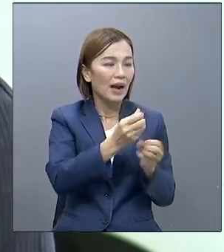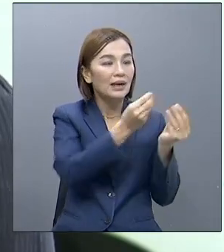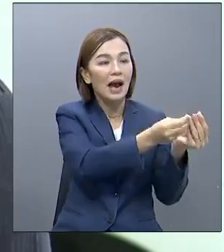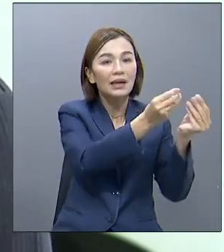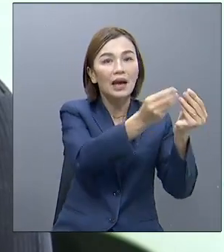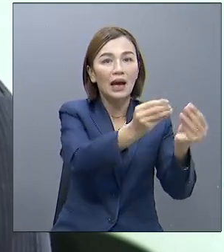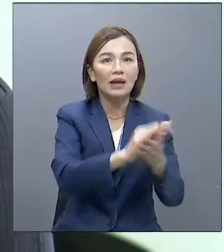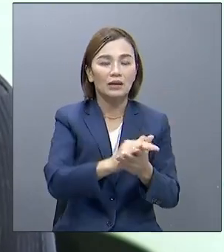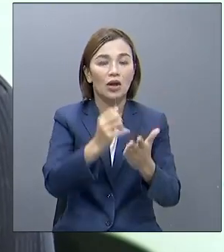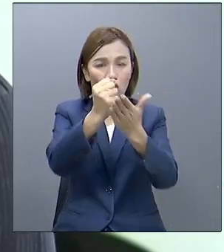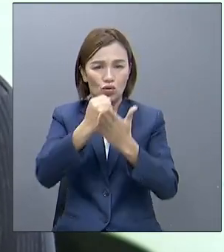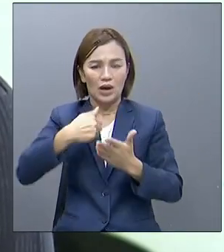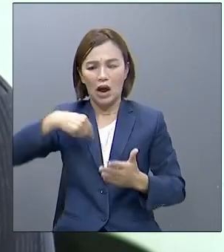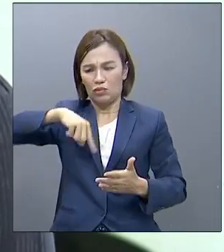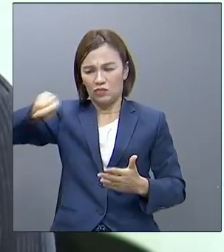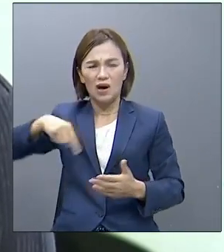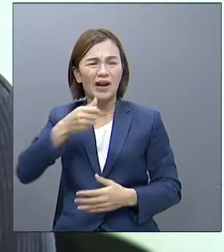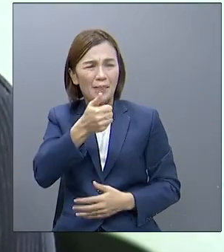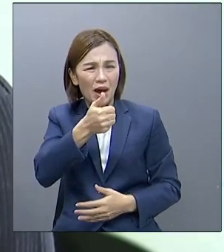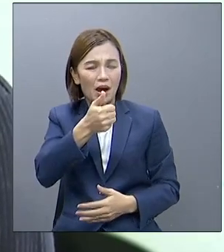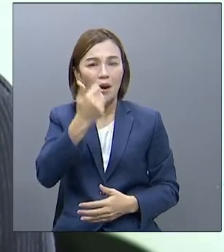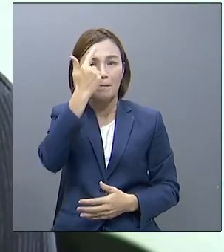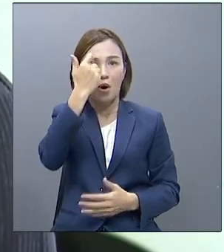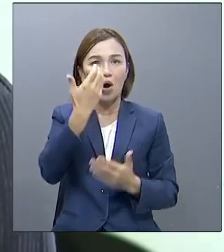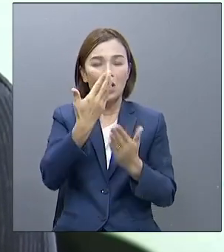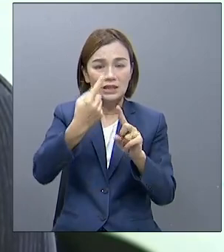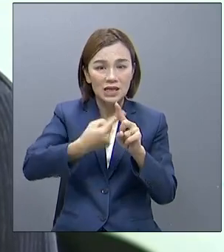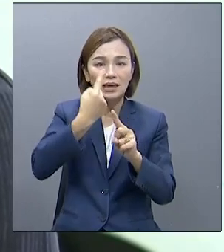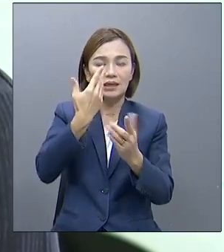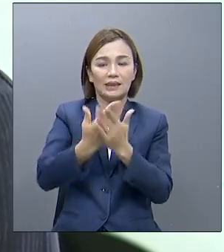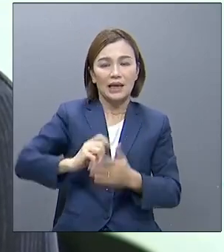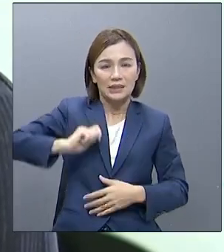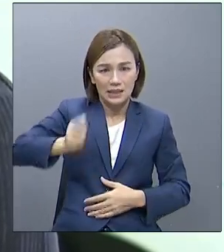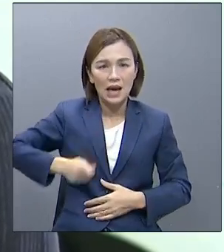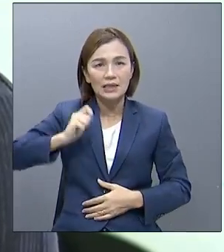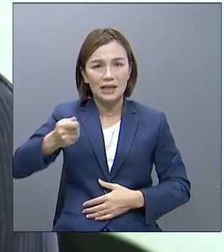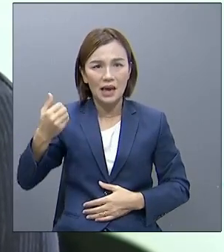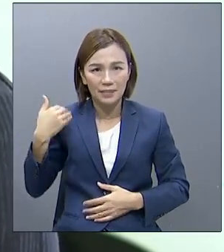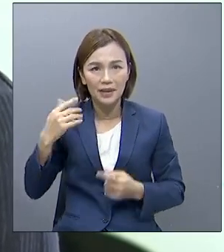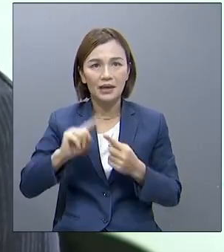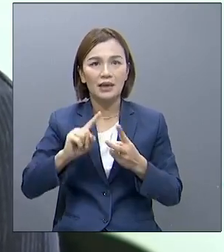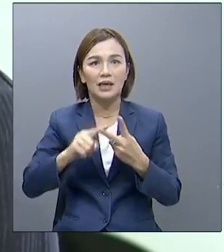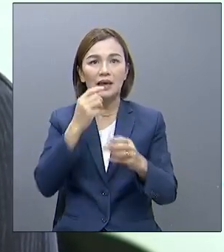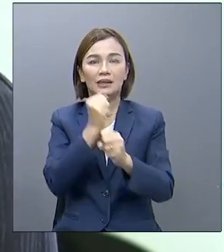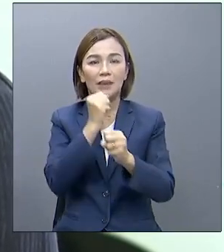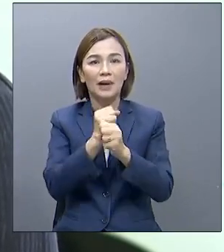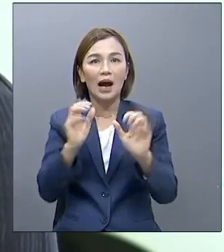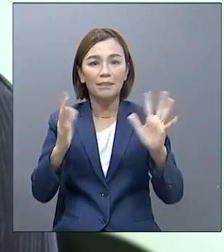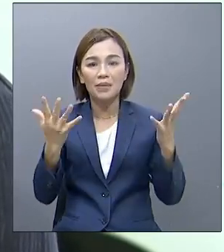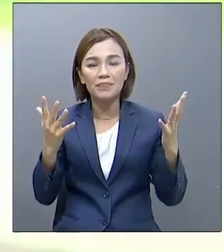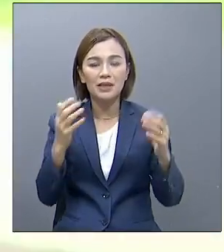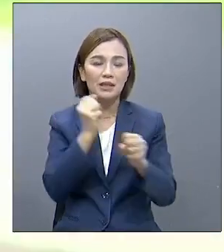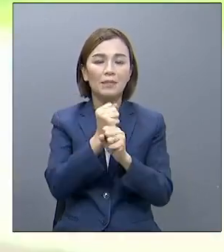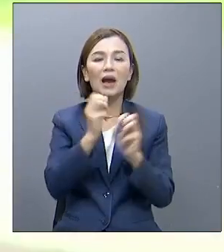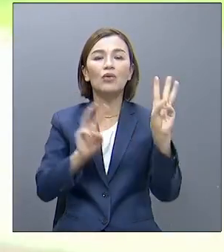างที่จะเดือดร้อนมากตอนนี้ครับเพราะว่าค่าใช้จ่ายแต่ละเดือนเนี่ยก็เยอะ แล้วเราไม่มีงานทำกันคือเราตกงานครับตอน